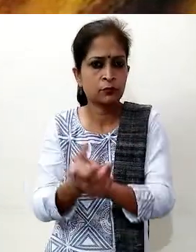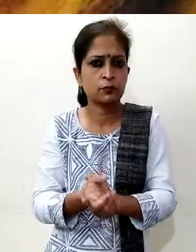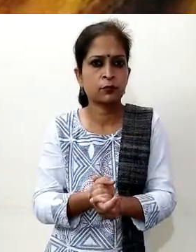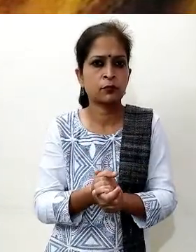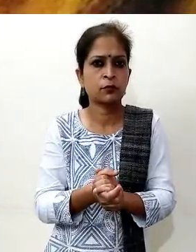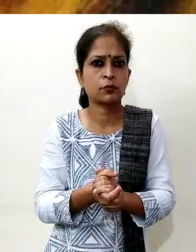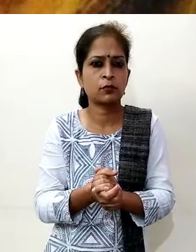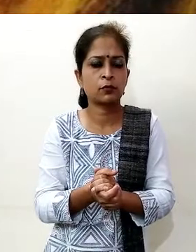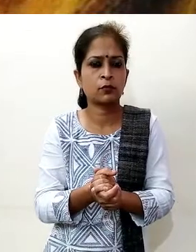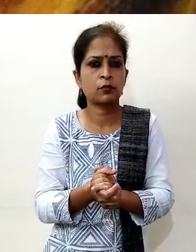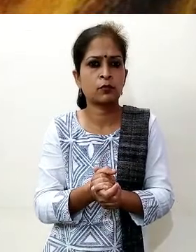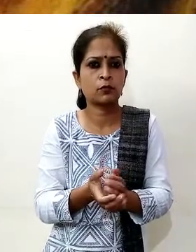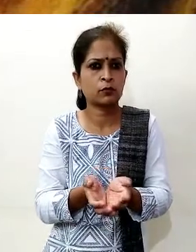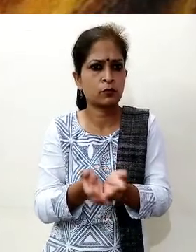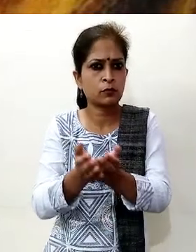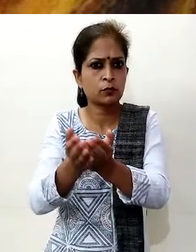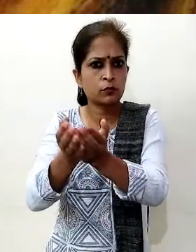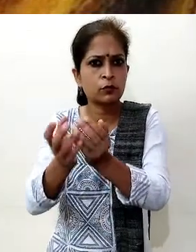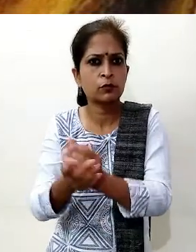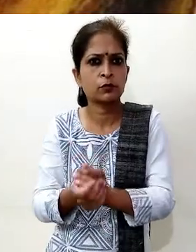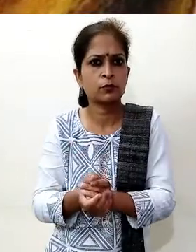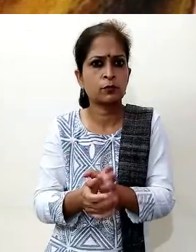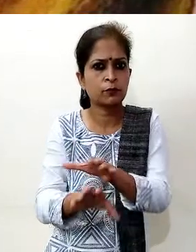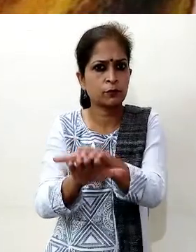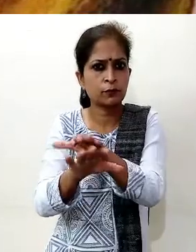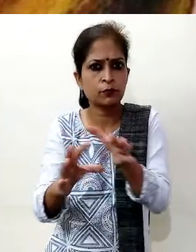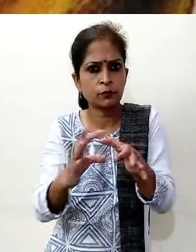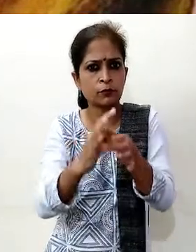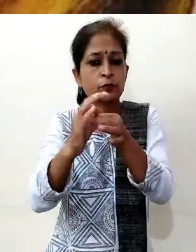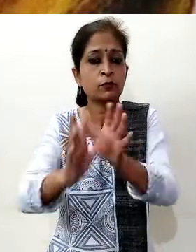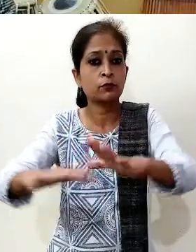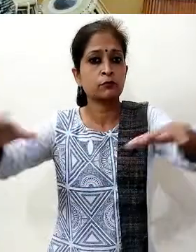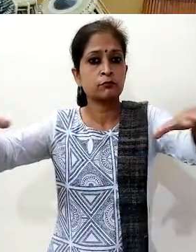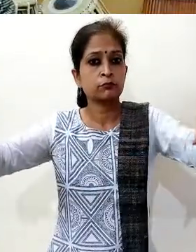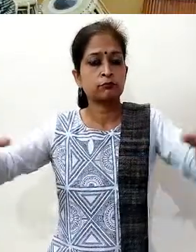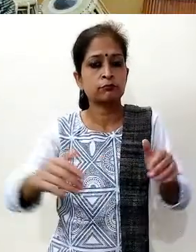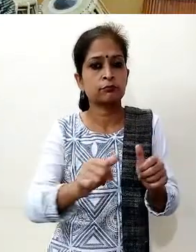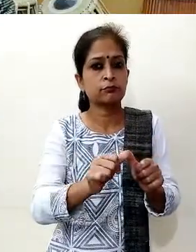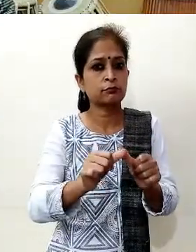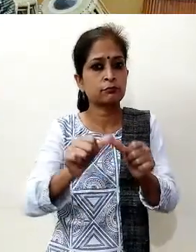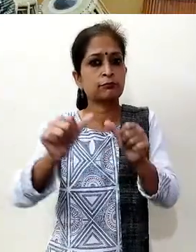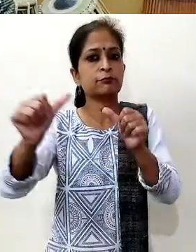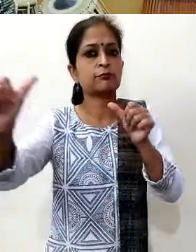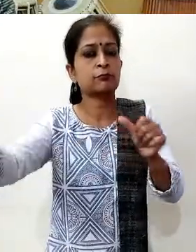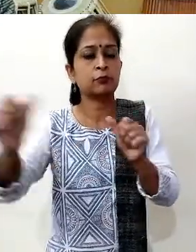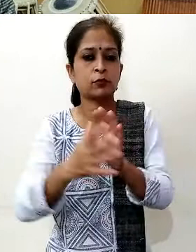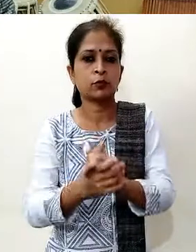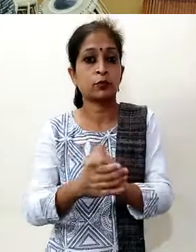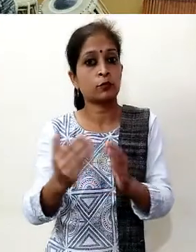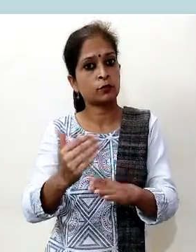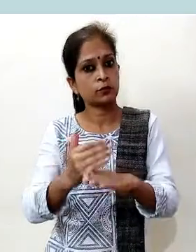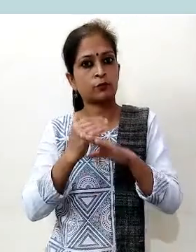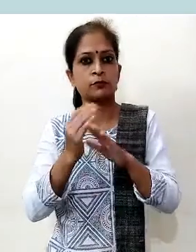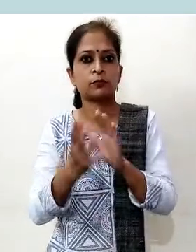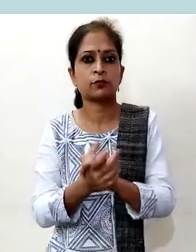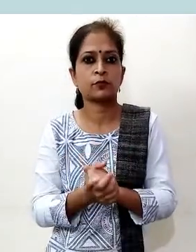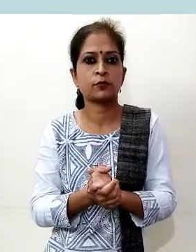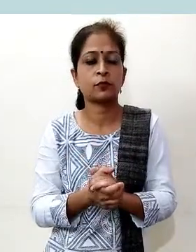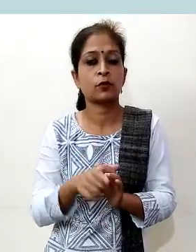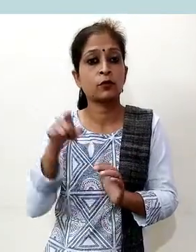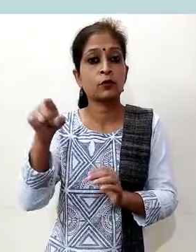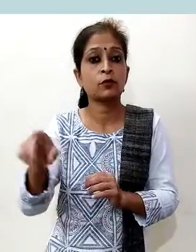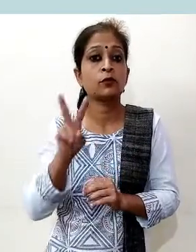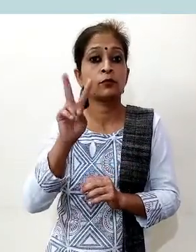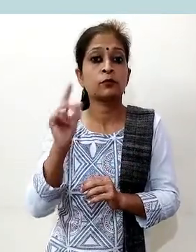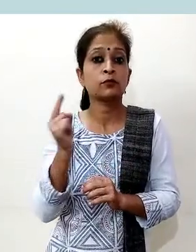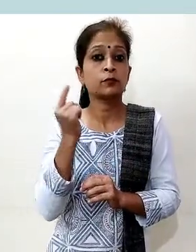एक सींग में, मछली अपने सींग में रखकर भवसागर पार किया था और बचाया था उसे। ये था मत्स्य अवतार, पहला अवतार विष्णु